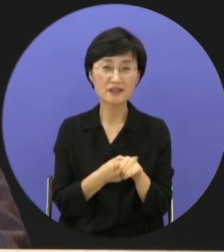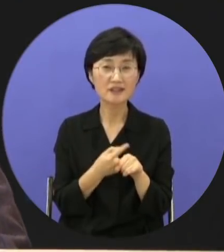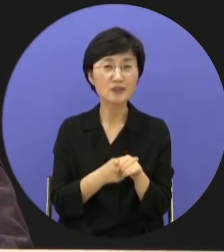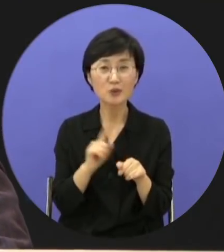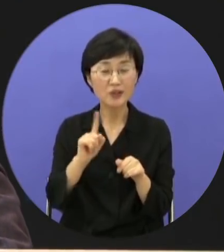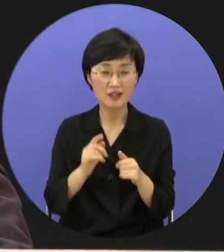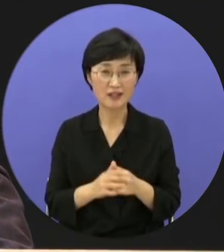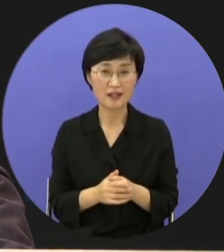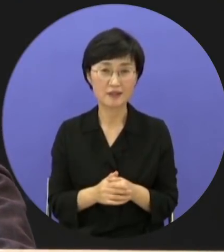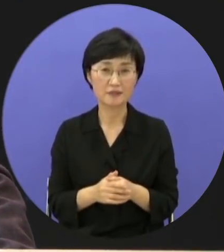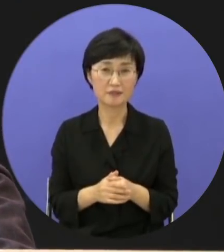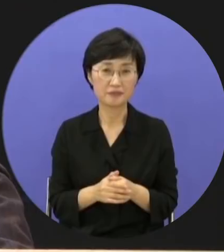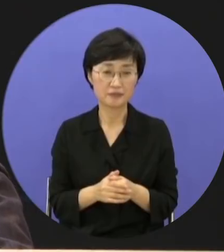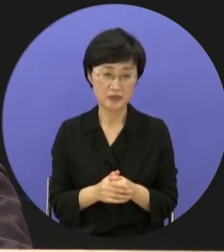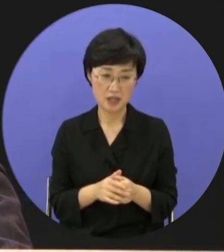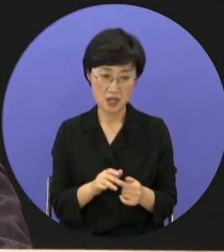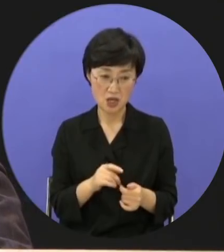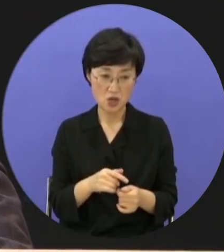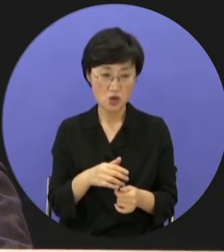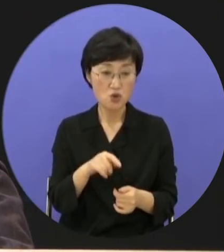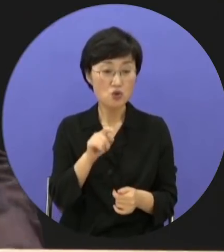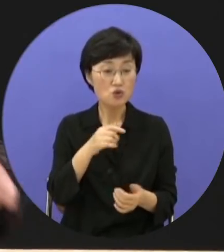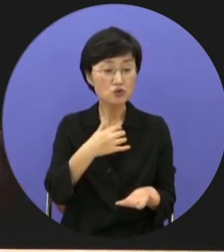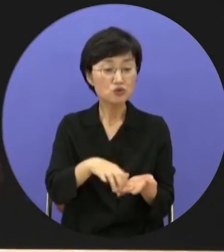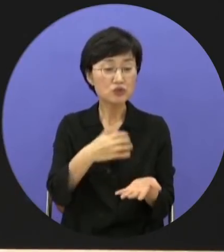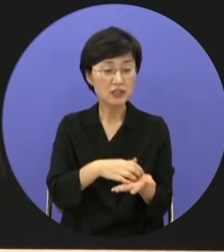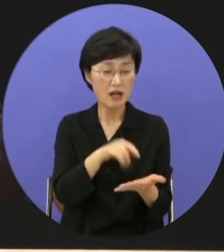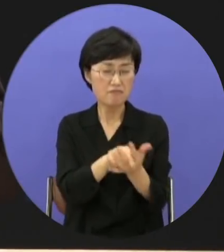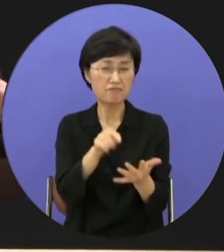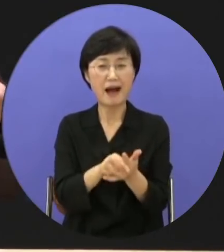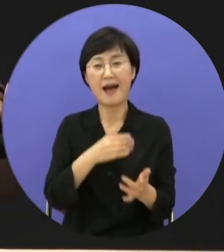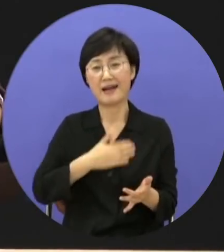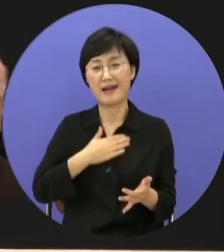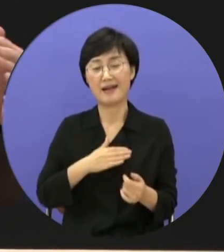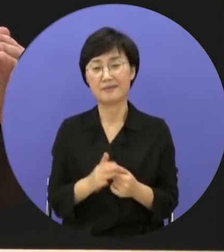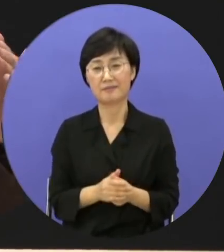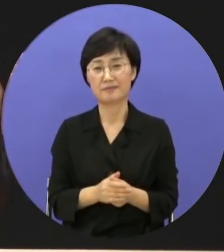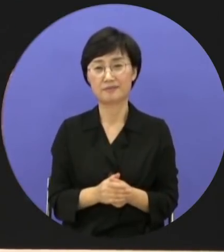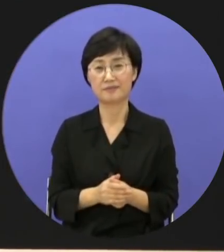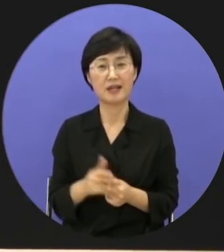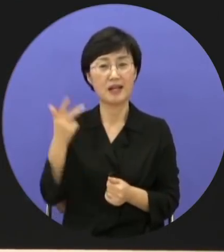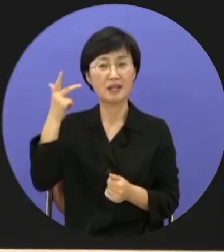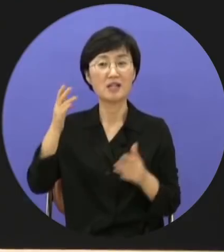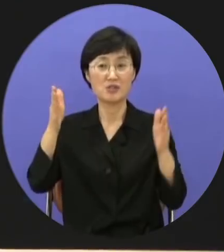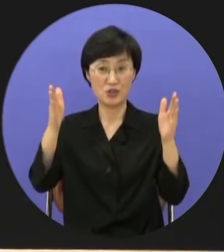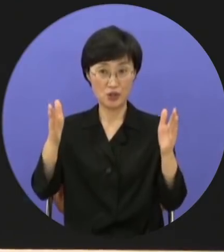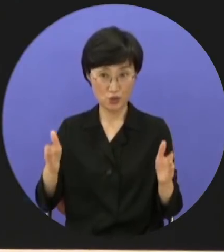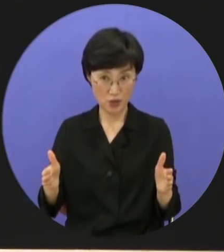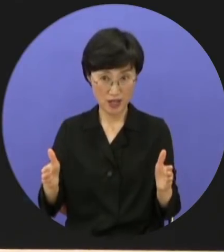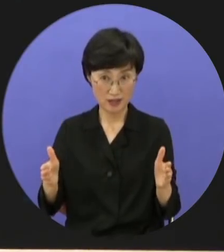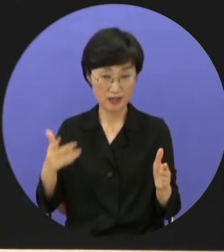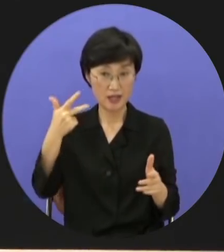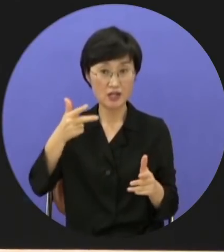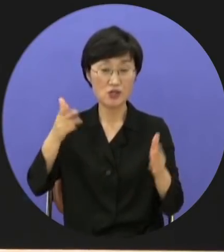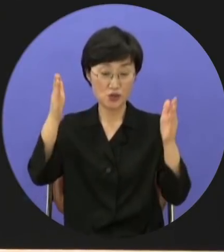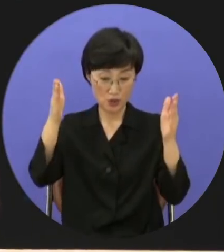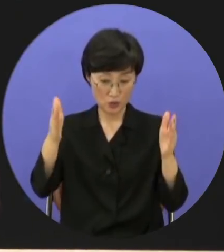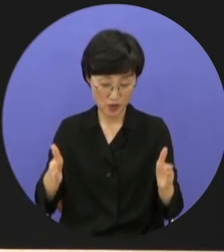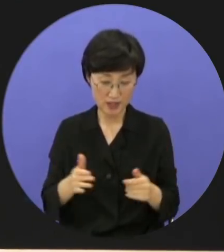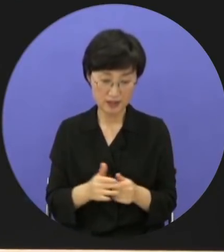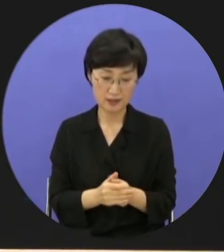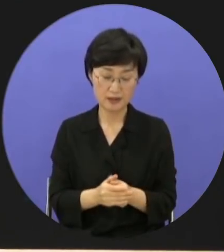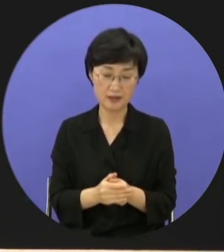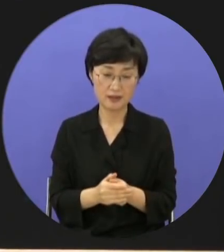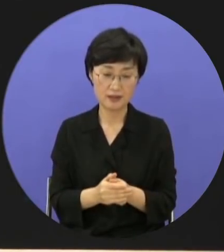come out. 대한민국에서 한 주간 설교에 접촉하는 사람 10만 명 넘는